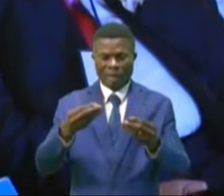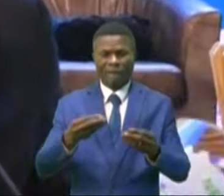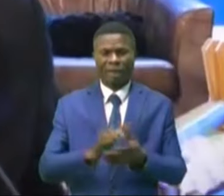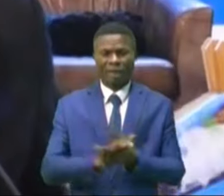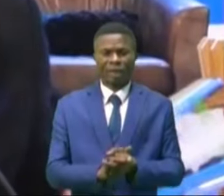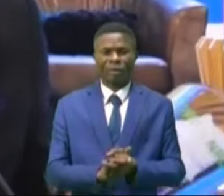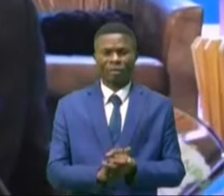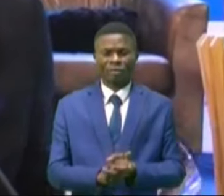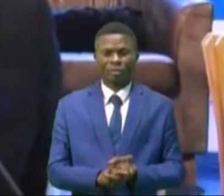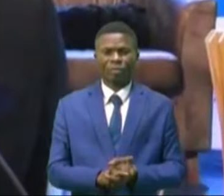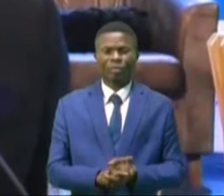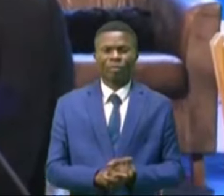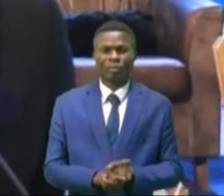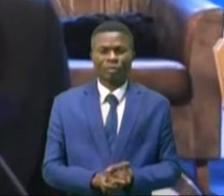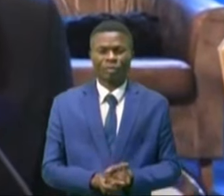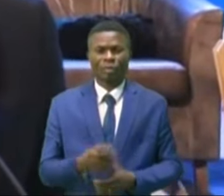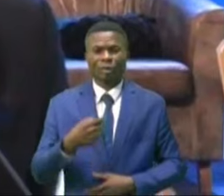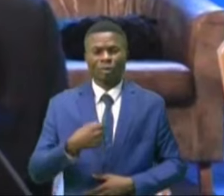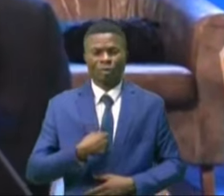termes.